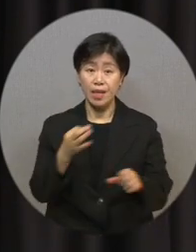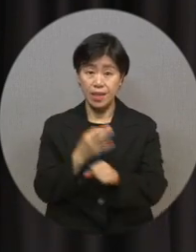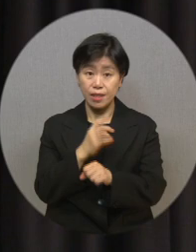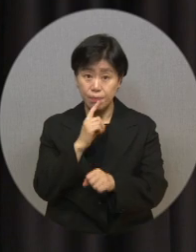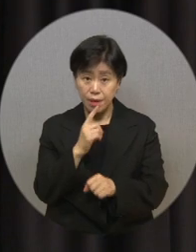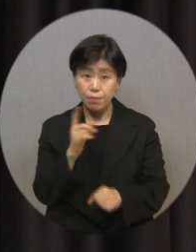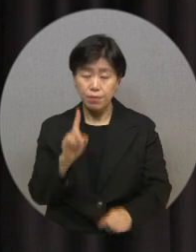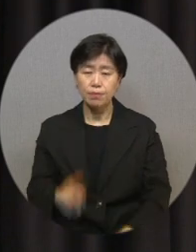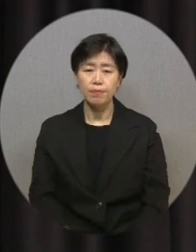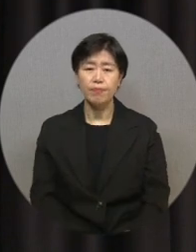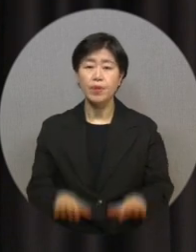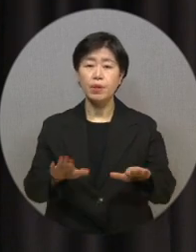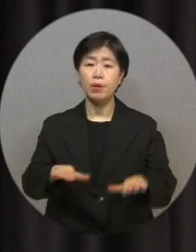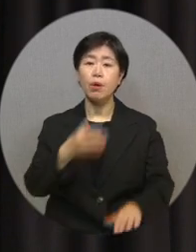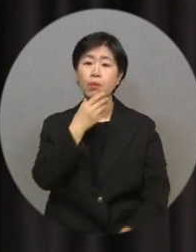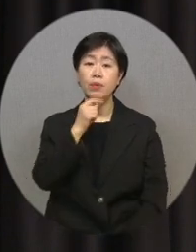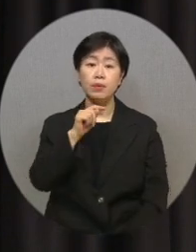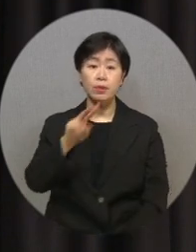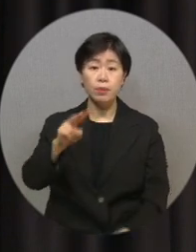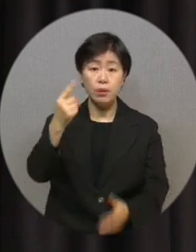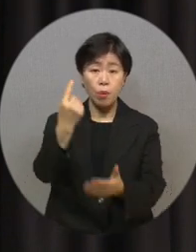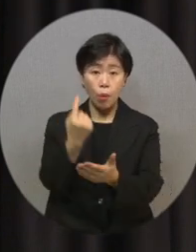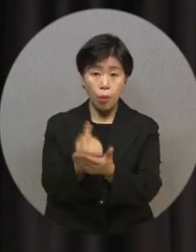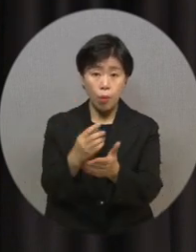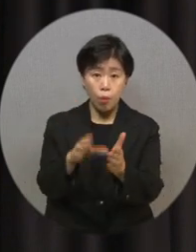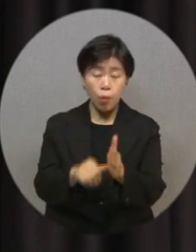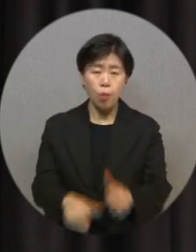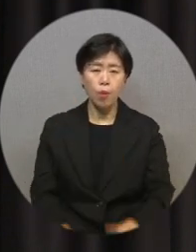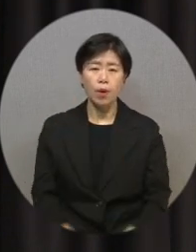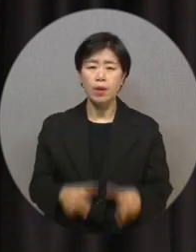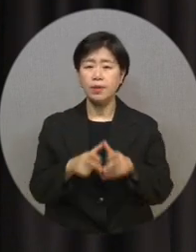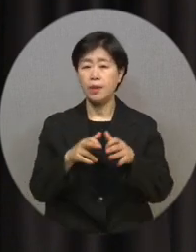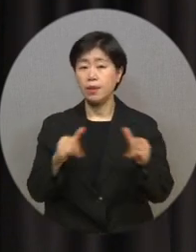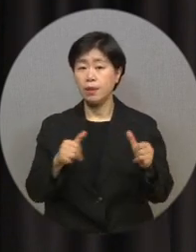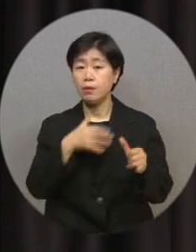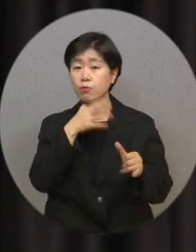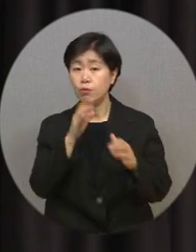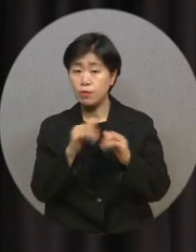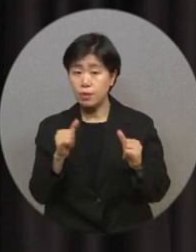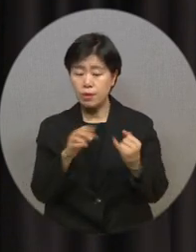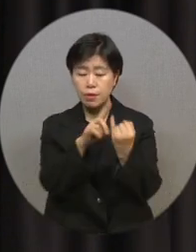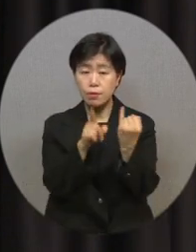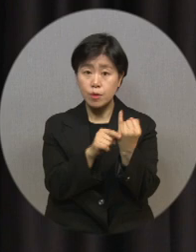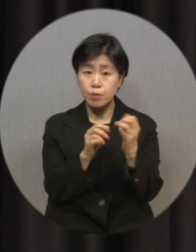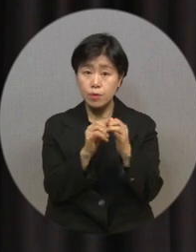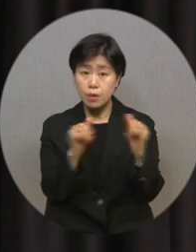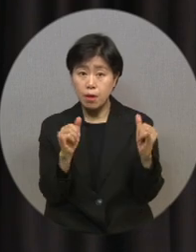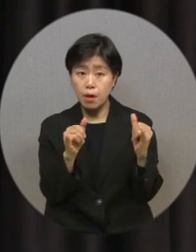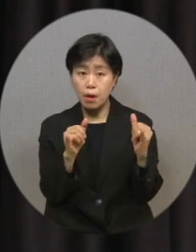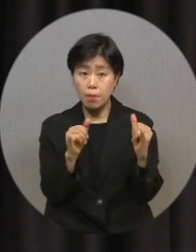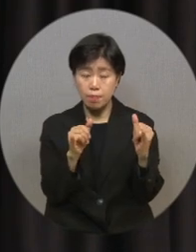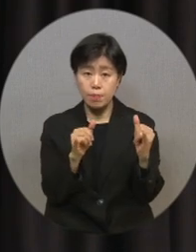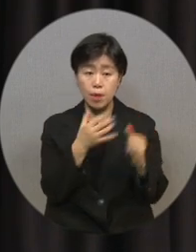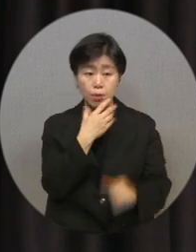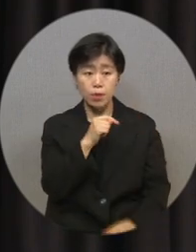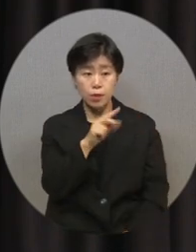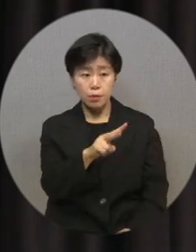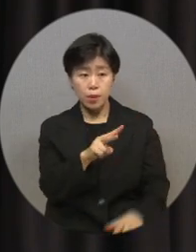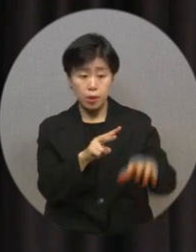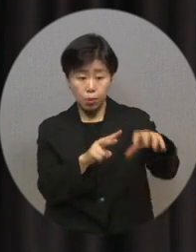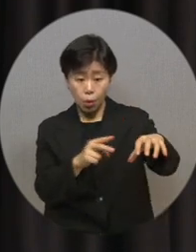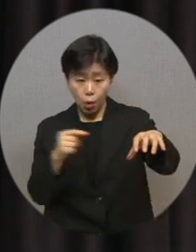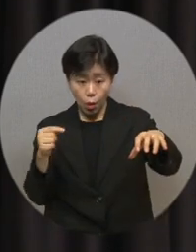들어오기 위해서 장애인이나 노인이나 임산부나 이런 분들이 접근하는데 어려움이 없어야